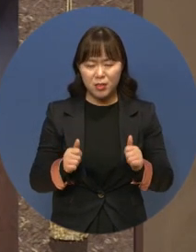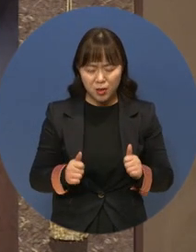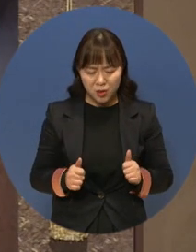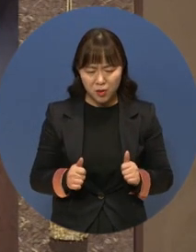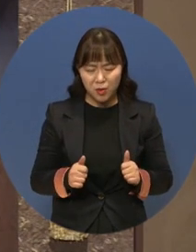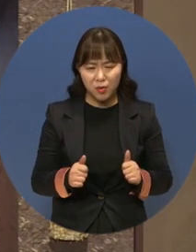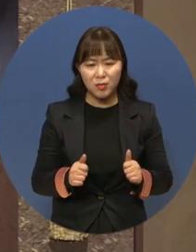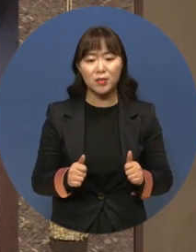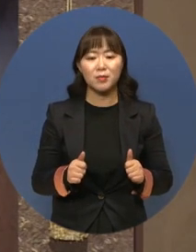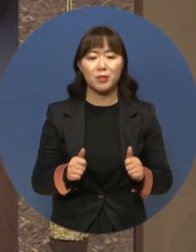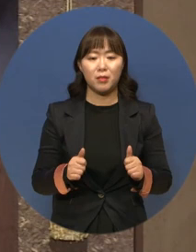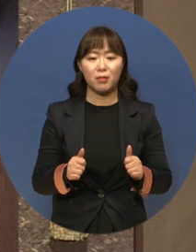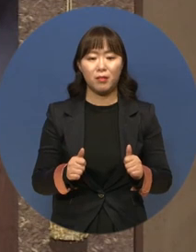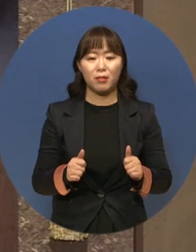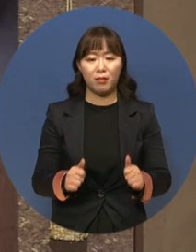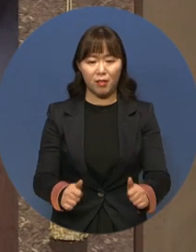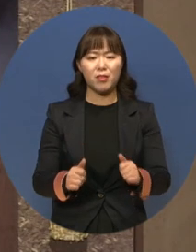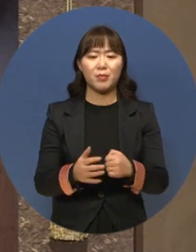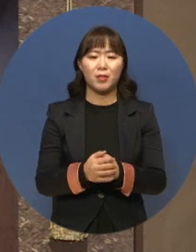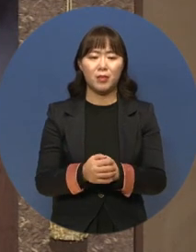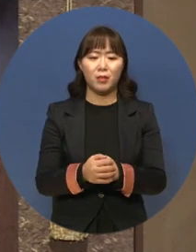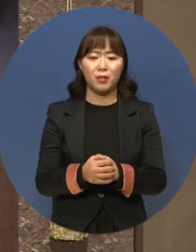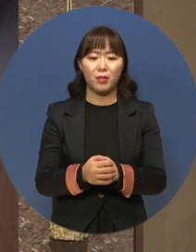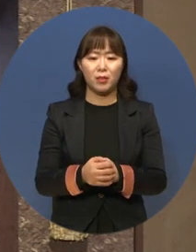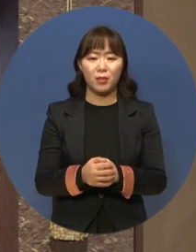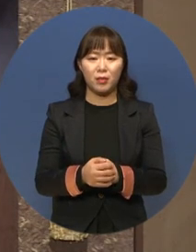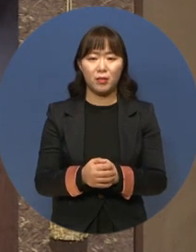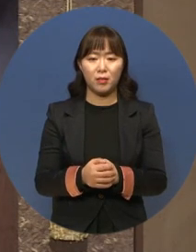열심히 그 자기 요구들을 얘기하면서